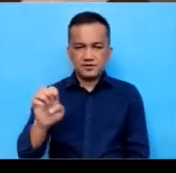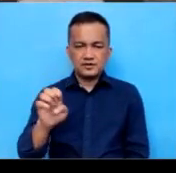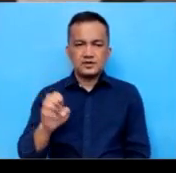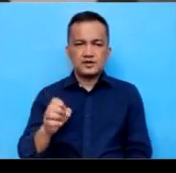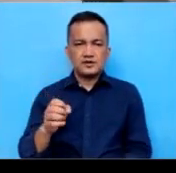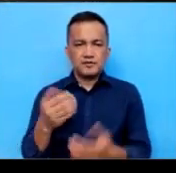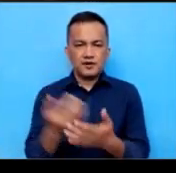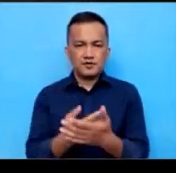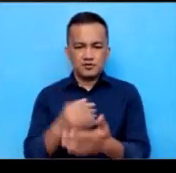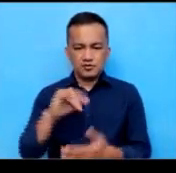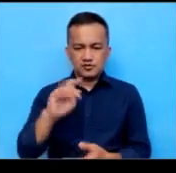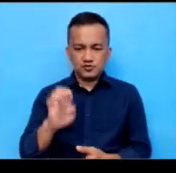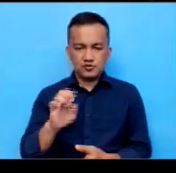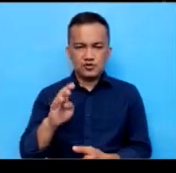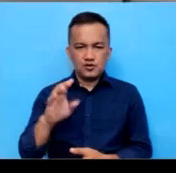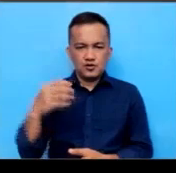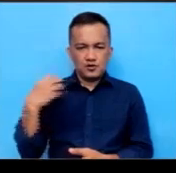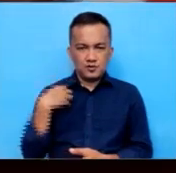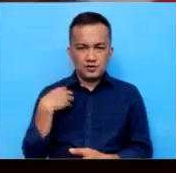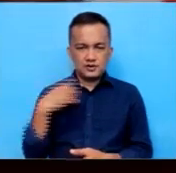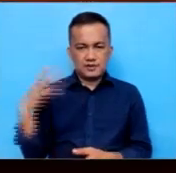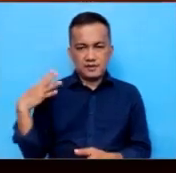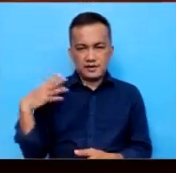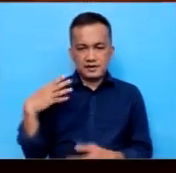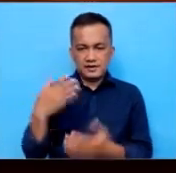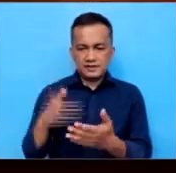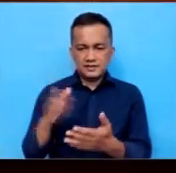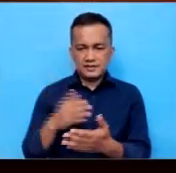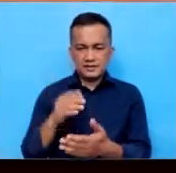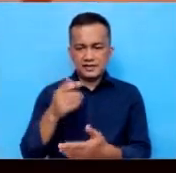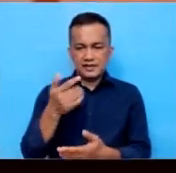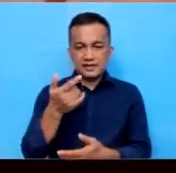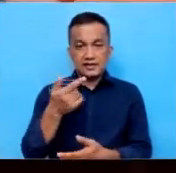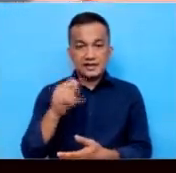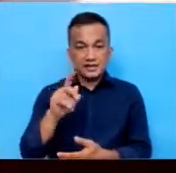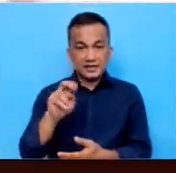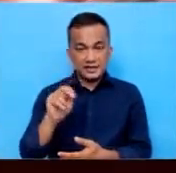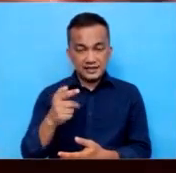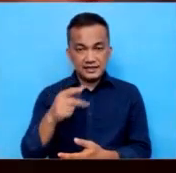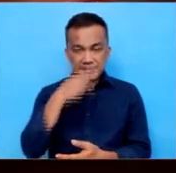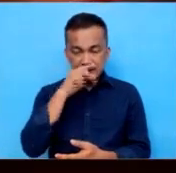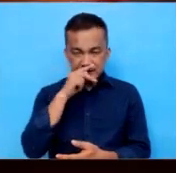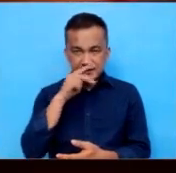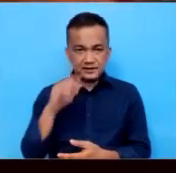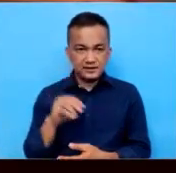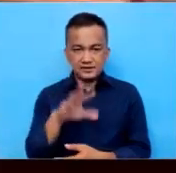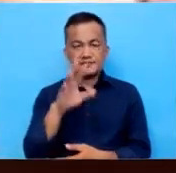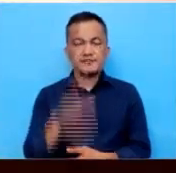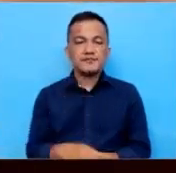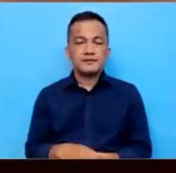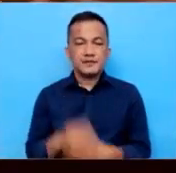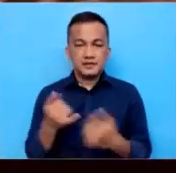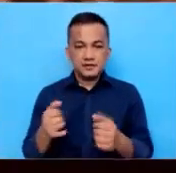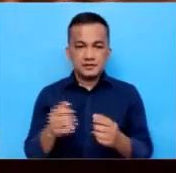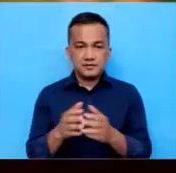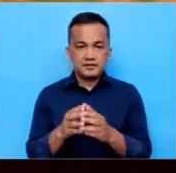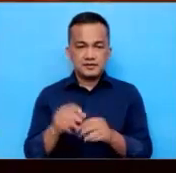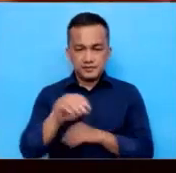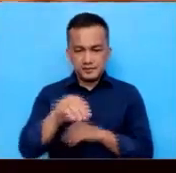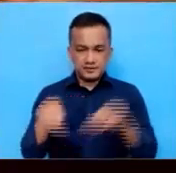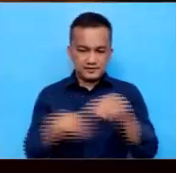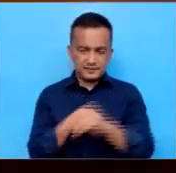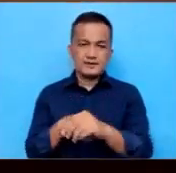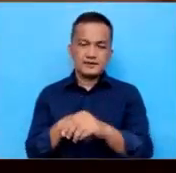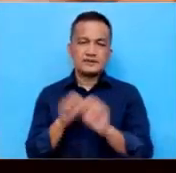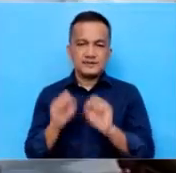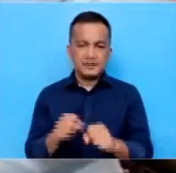na inaabangan sa Singaling Kids Edition. For me, I think it's a great opportunity to be able to give, exactly what you said, to be able to